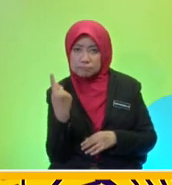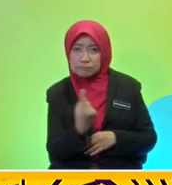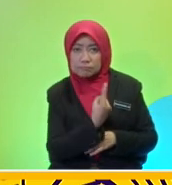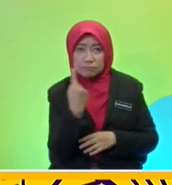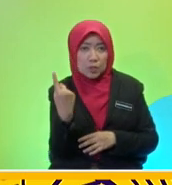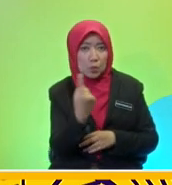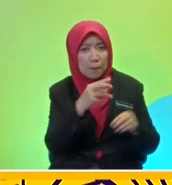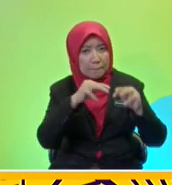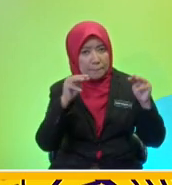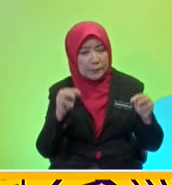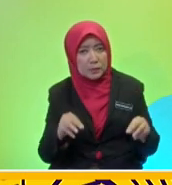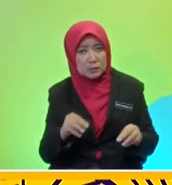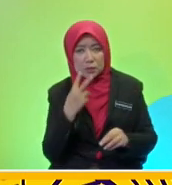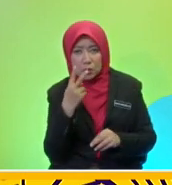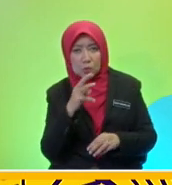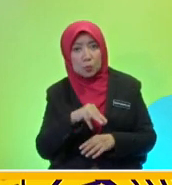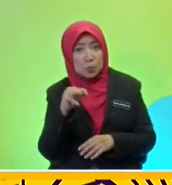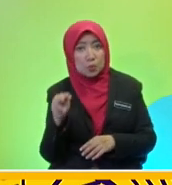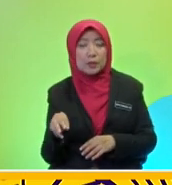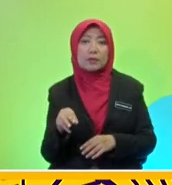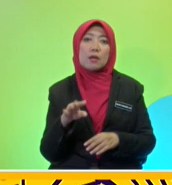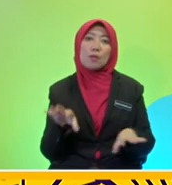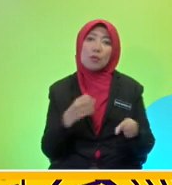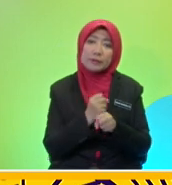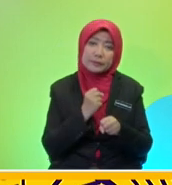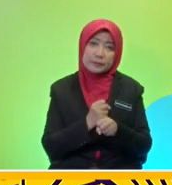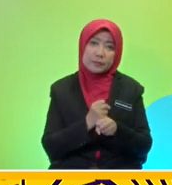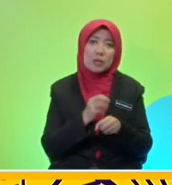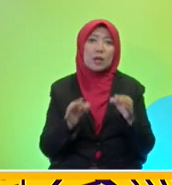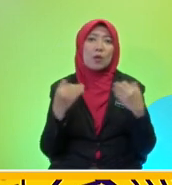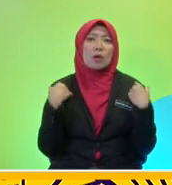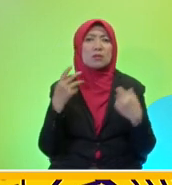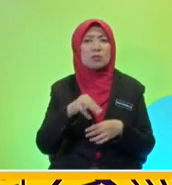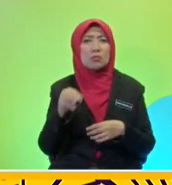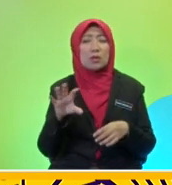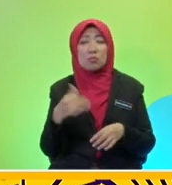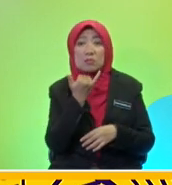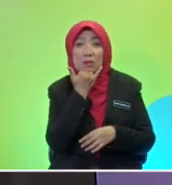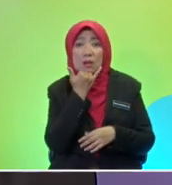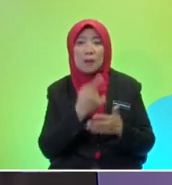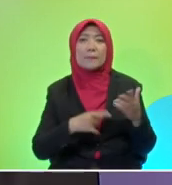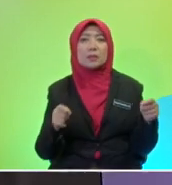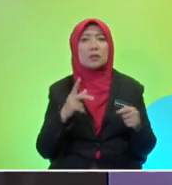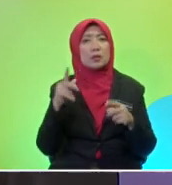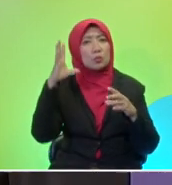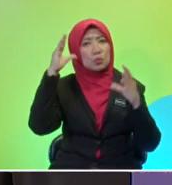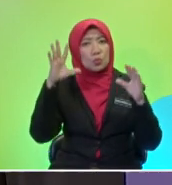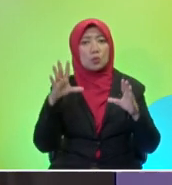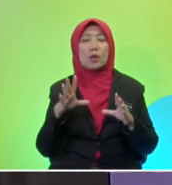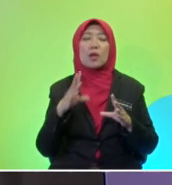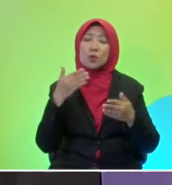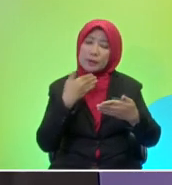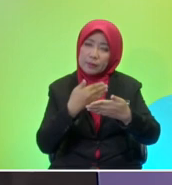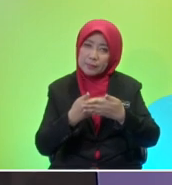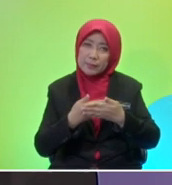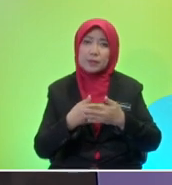kesaka perhatikan hasil kerja murid Oke kalau ada pelajar yang ada muka keselapan apud mereka saja jika pergi dekat dengan dia katanya dia